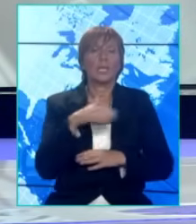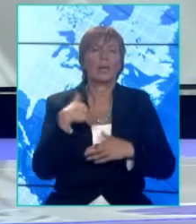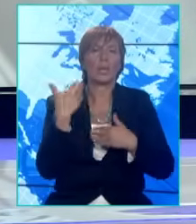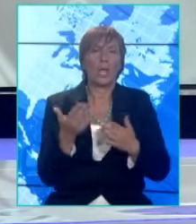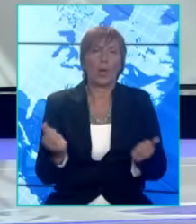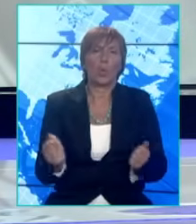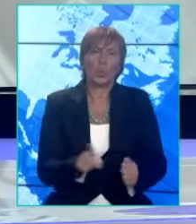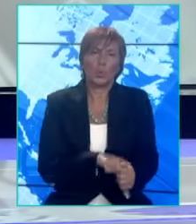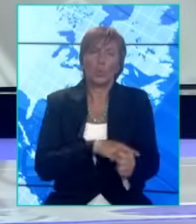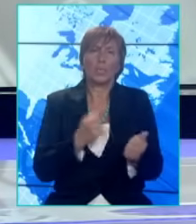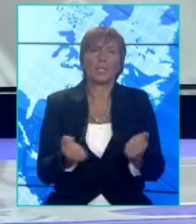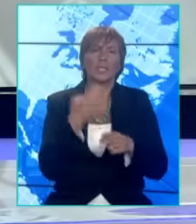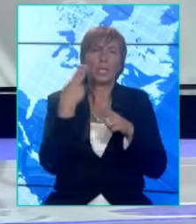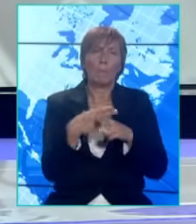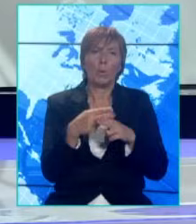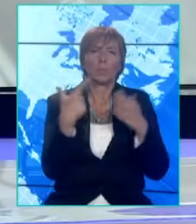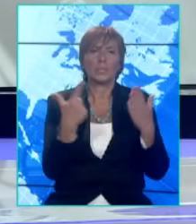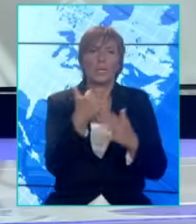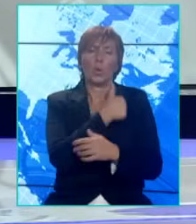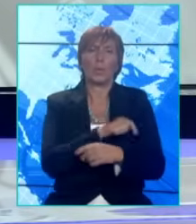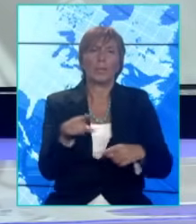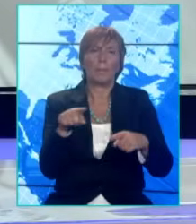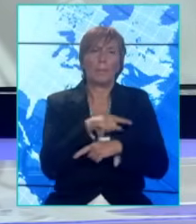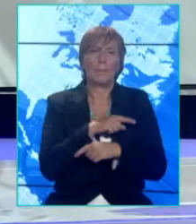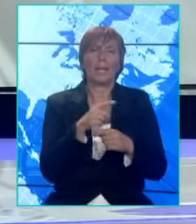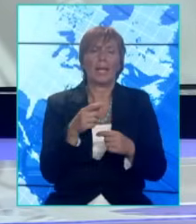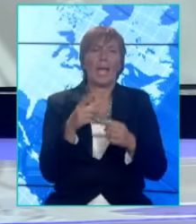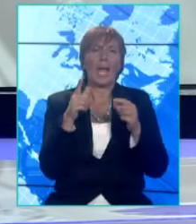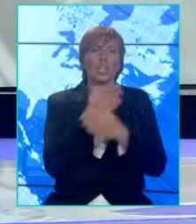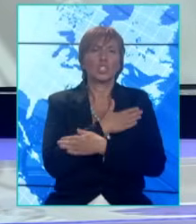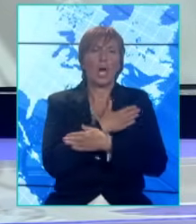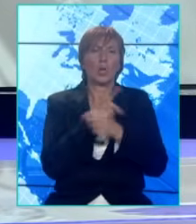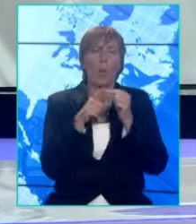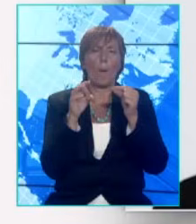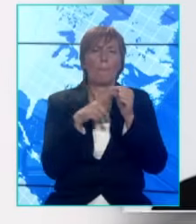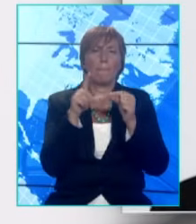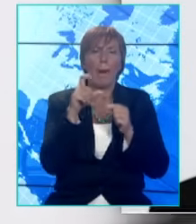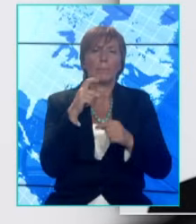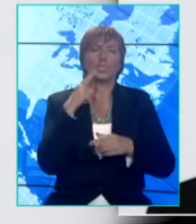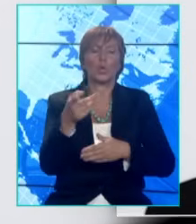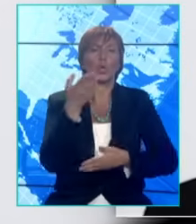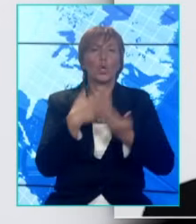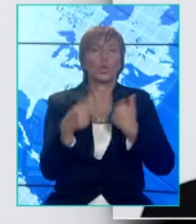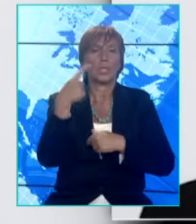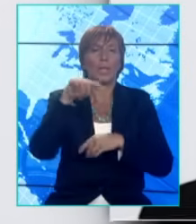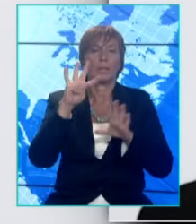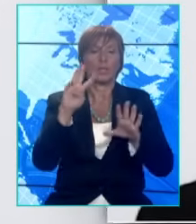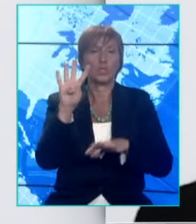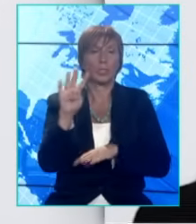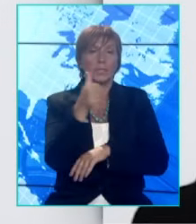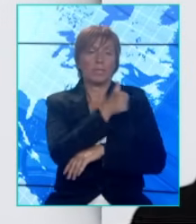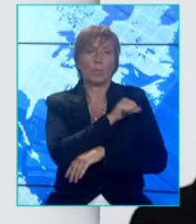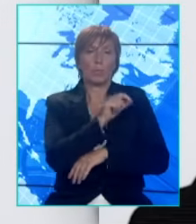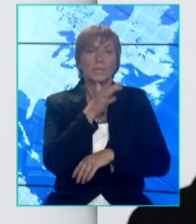nakon duge i teške bolesti u 77. godini preminuo akademik Žarko Papić. Rođen je 1947.